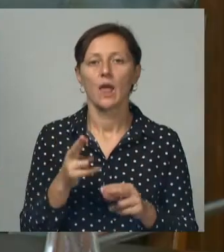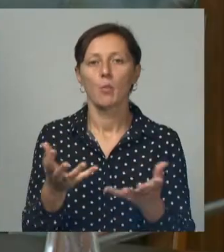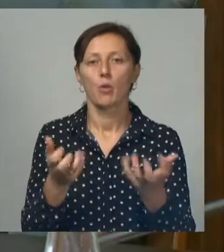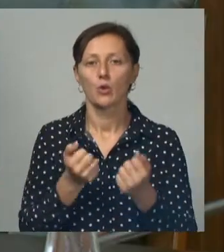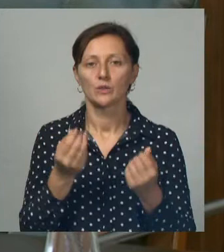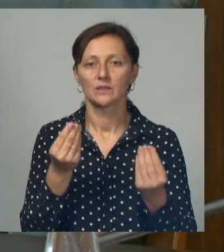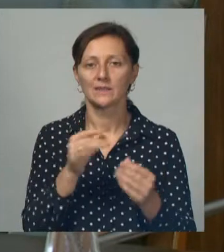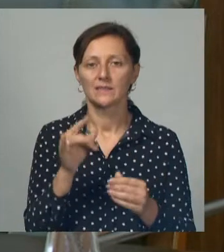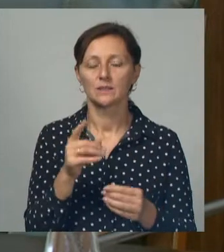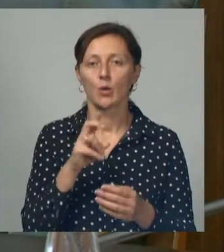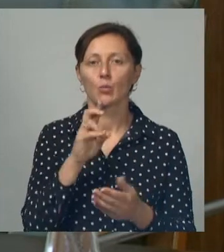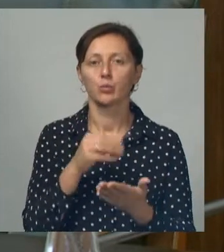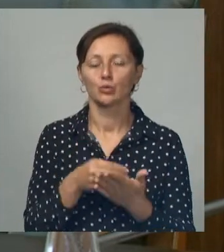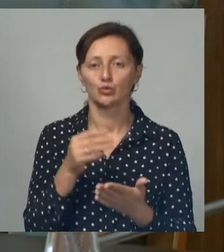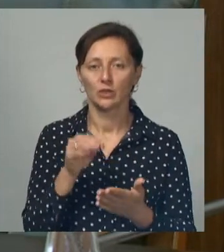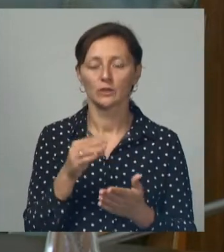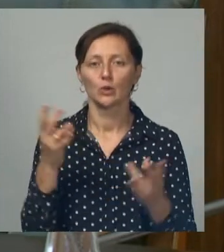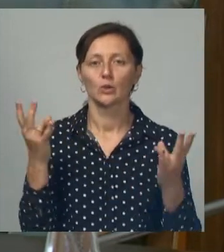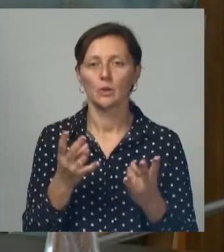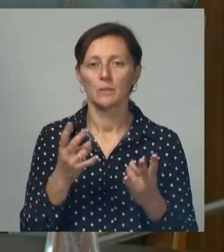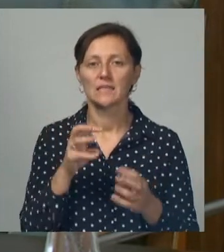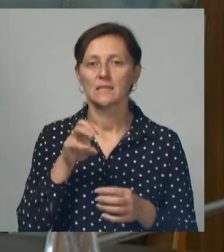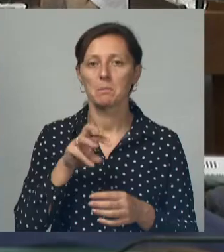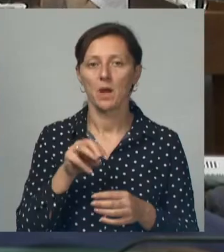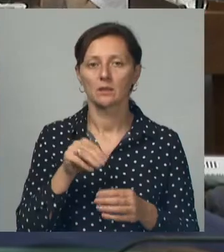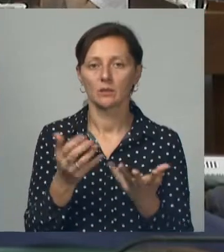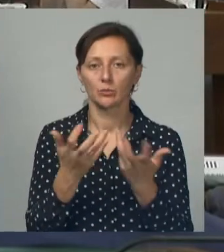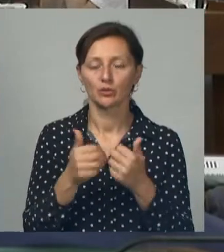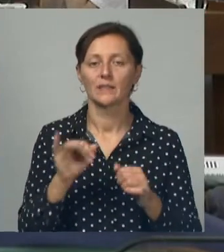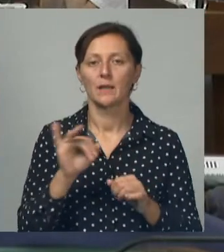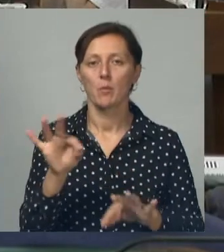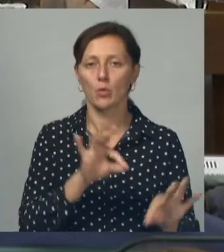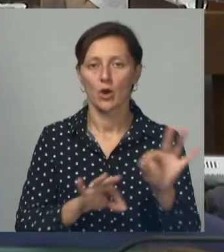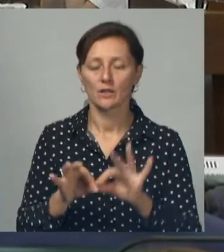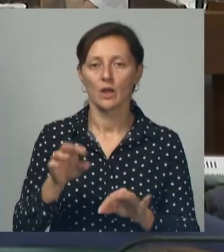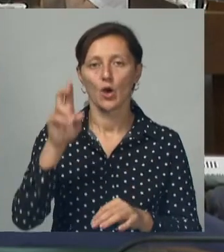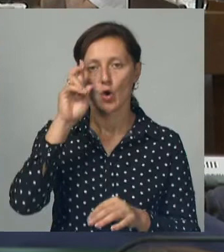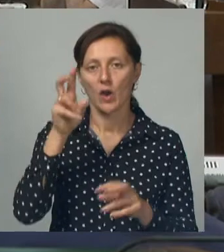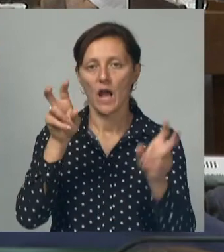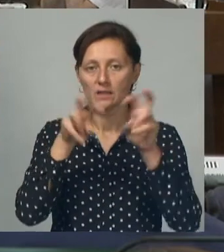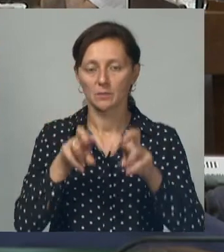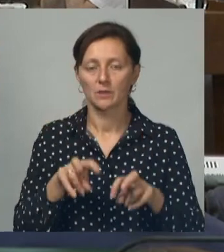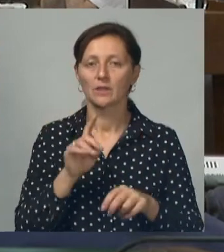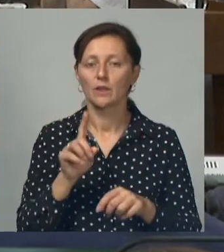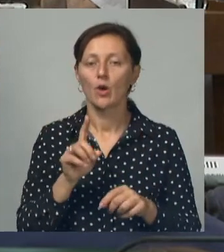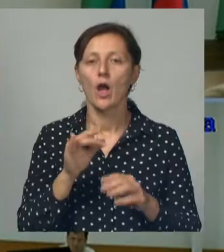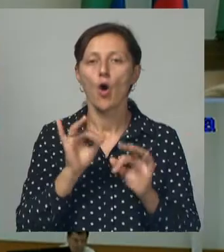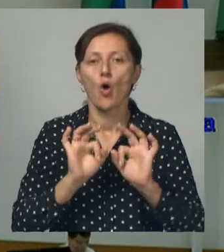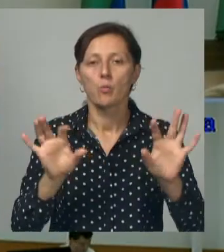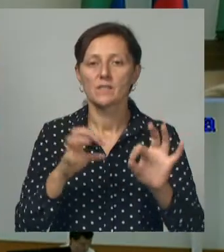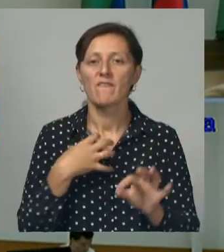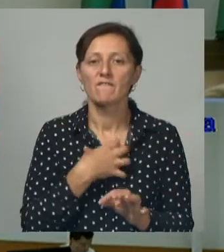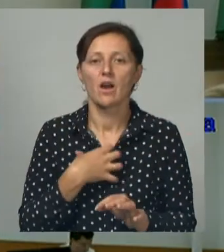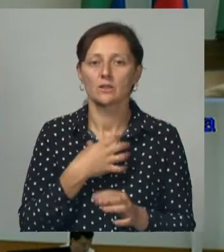из областного бюджета необходима будет не только проектно-сметная документация и результаты государственной экспертизы, но и объяснение важности